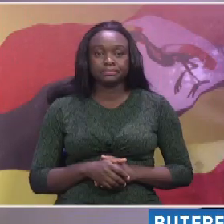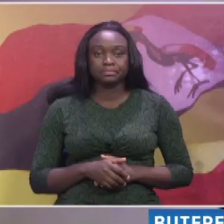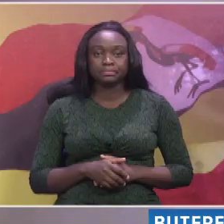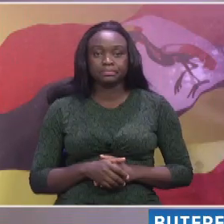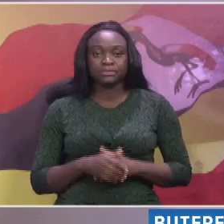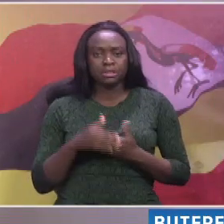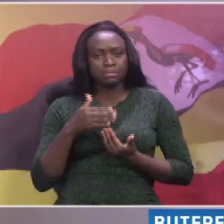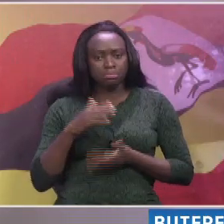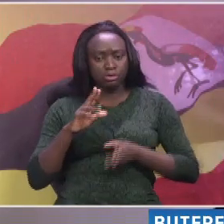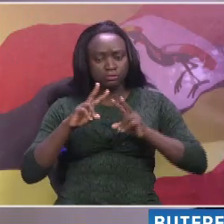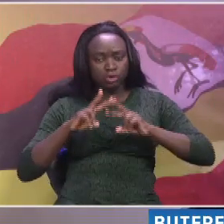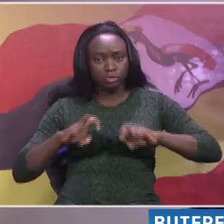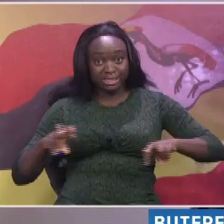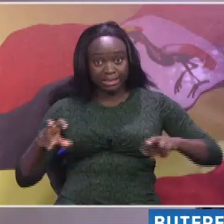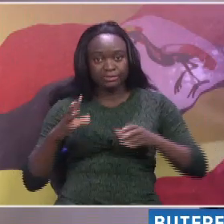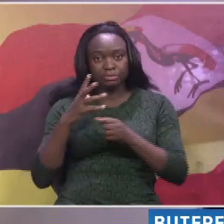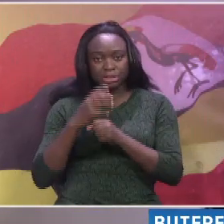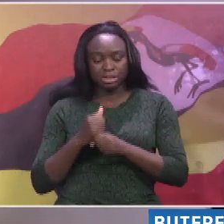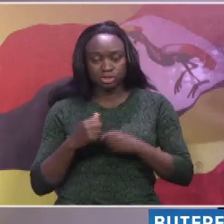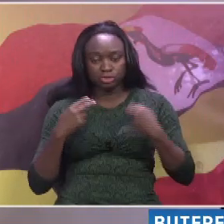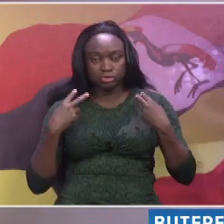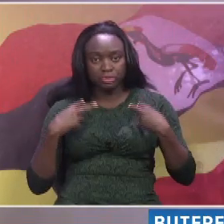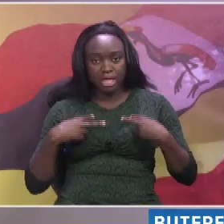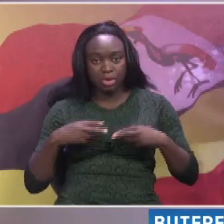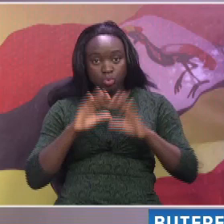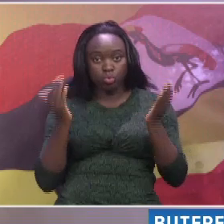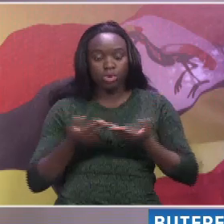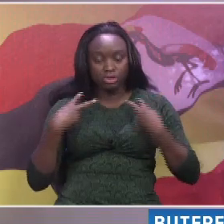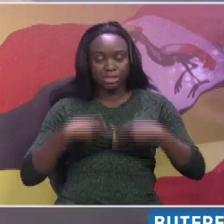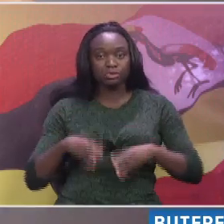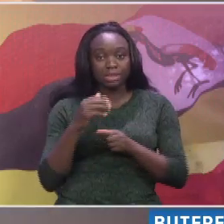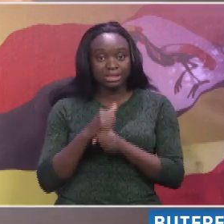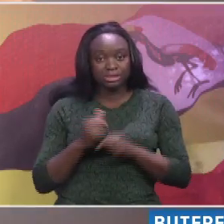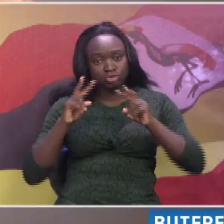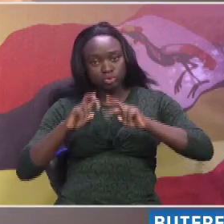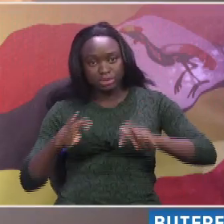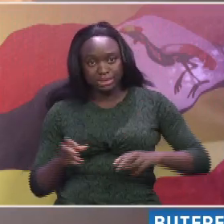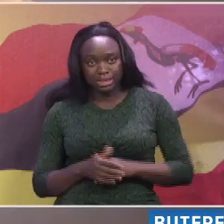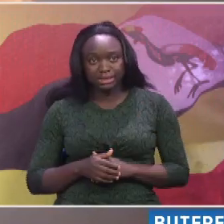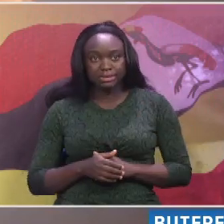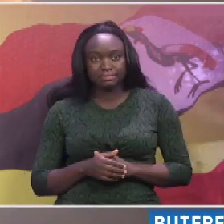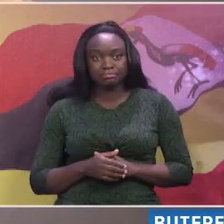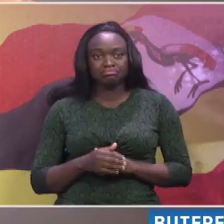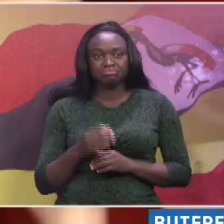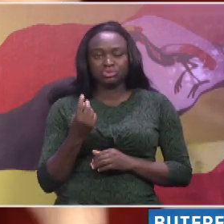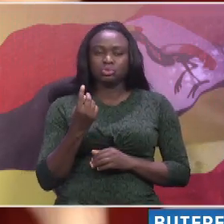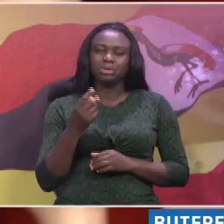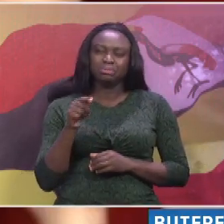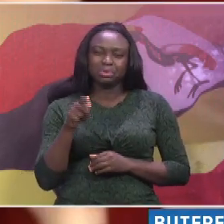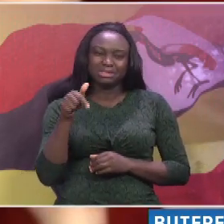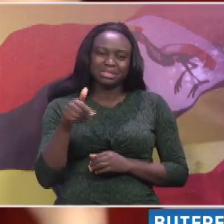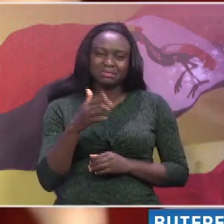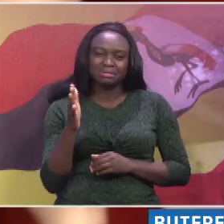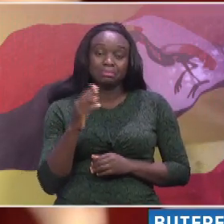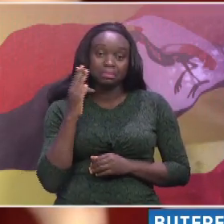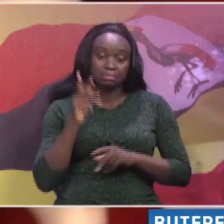Okusinziira ku kunoonyereza okwakolebwa ab'ekitongole ky'ebyobulamu mu nsi yonna, ki World Health Organization, abantu akakadde kamu n'emitwalo 7 be bafa obulwadde